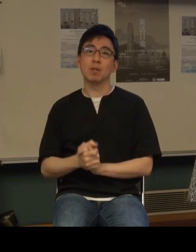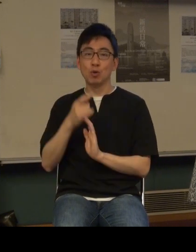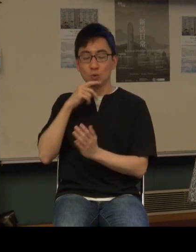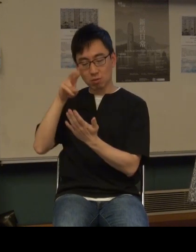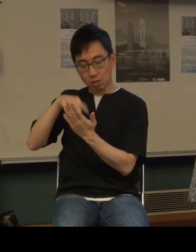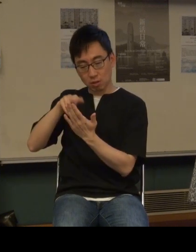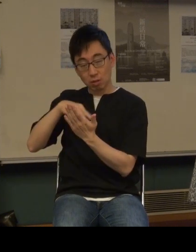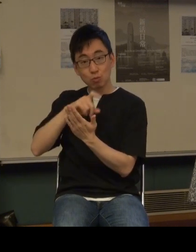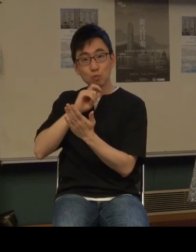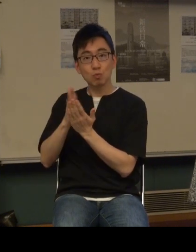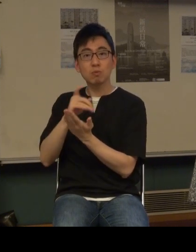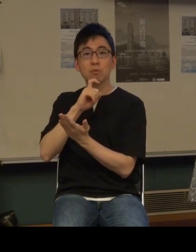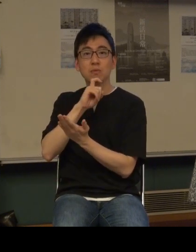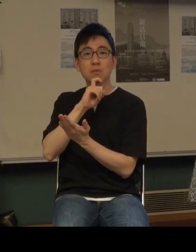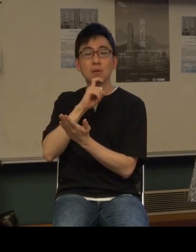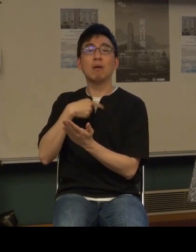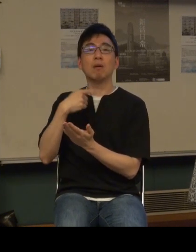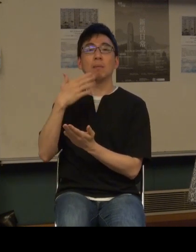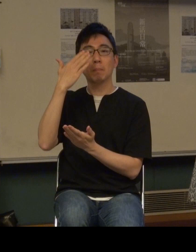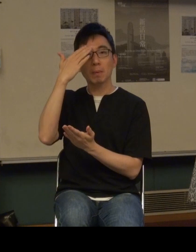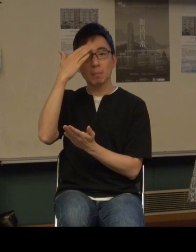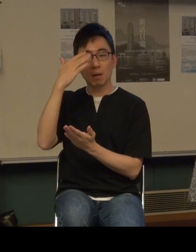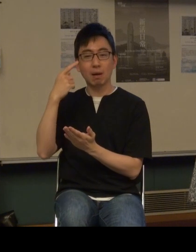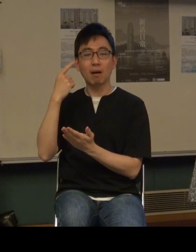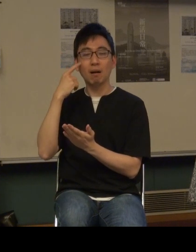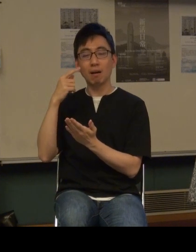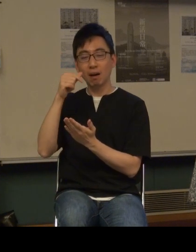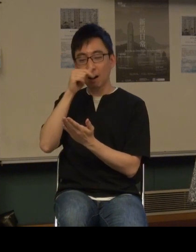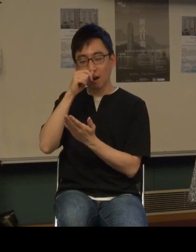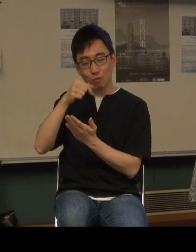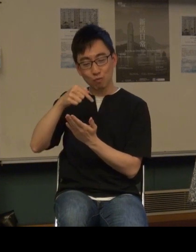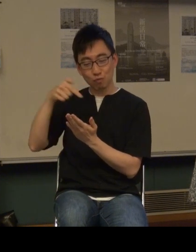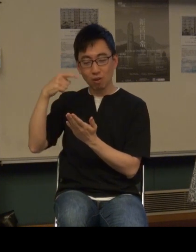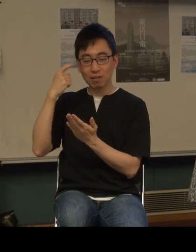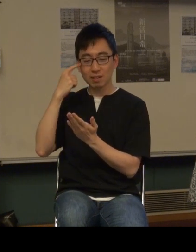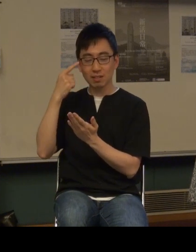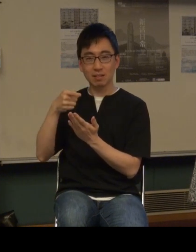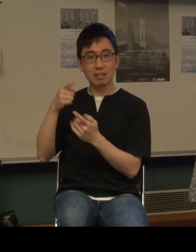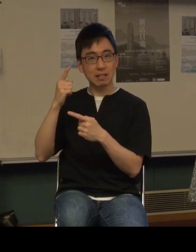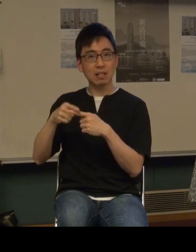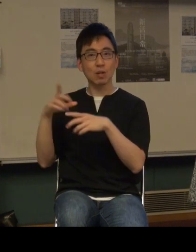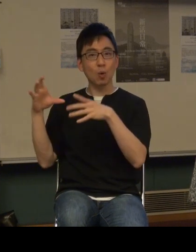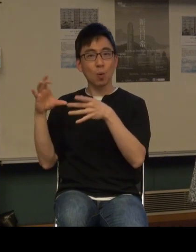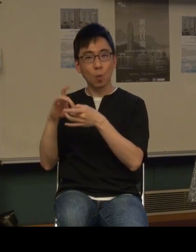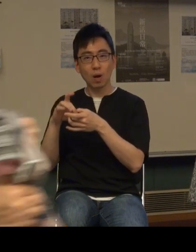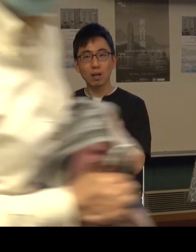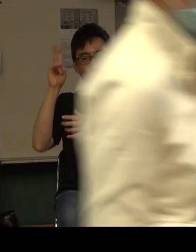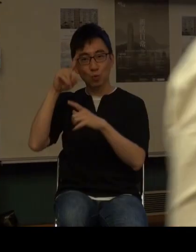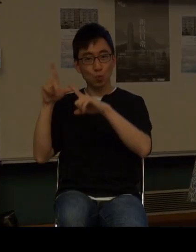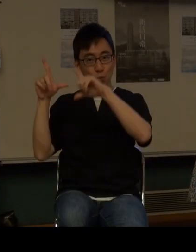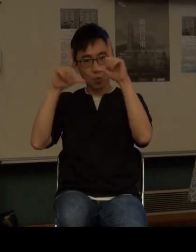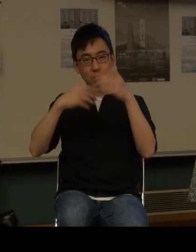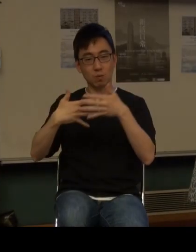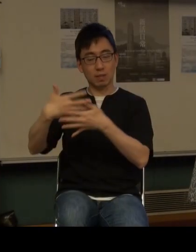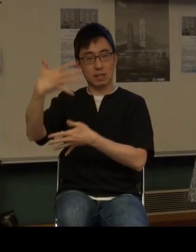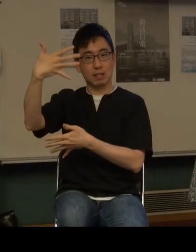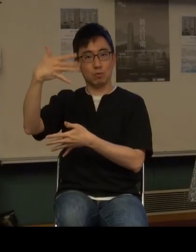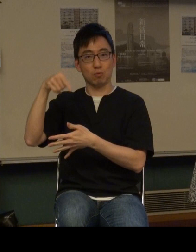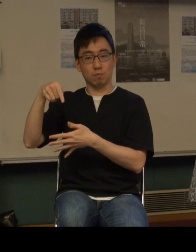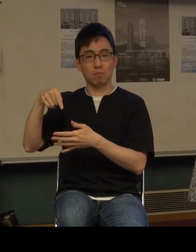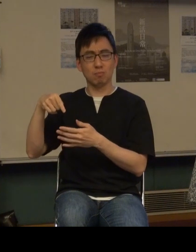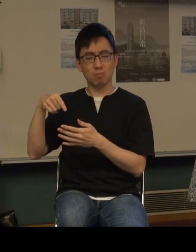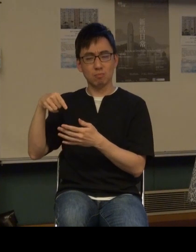透露咗卡文一個更加大嘅 interest， 更加大嘅興趣，其實係講緊日常建築呢嘅作為一